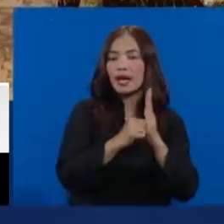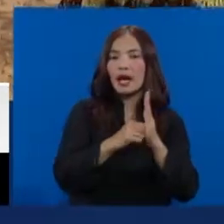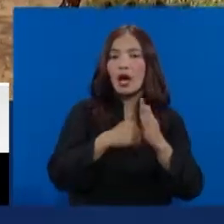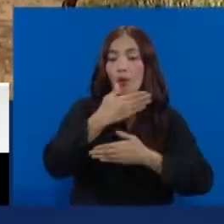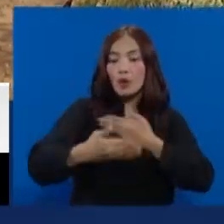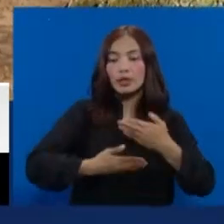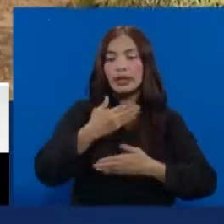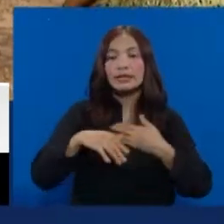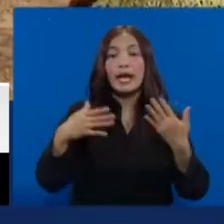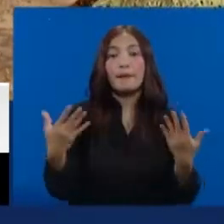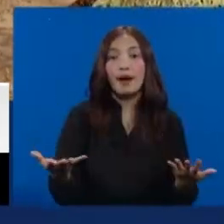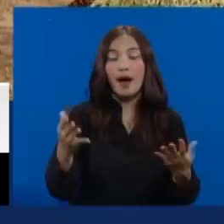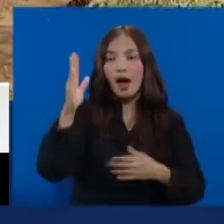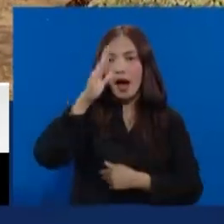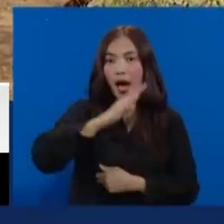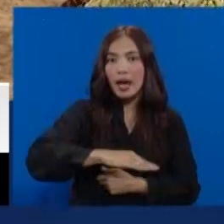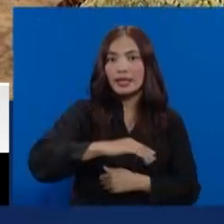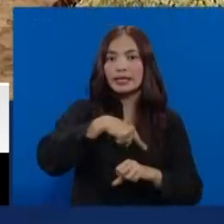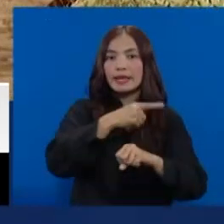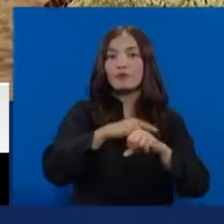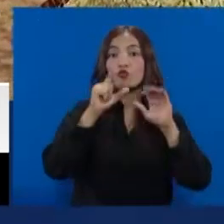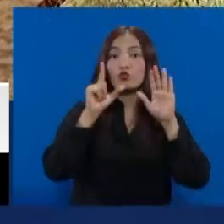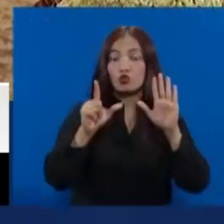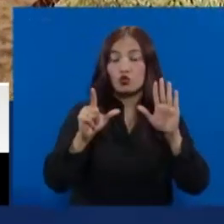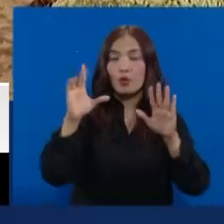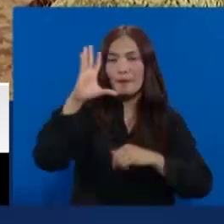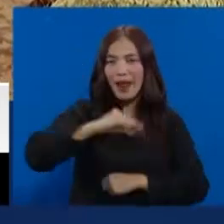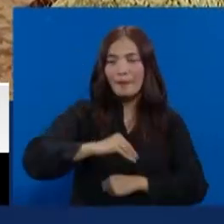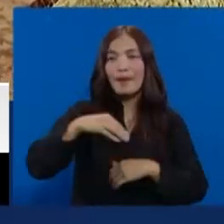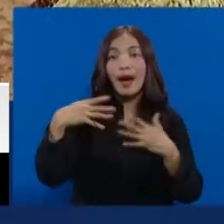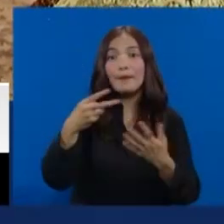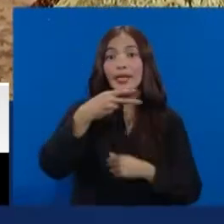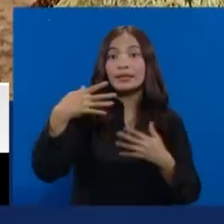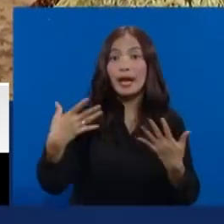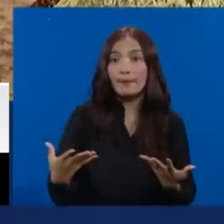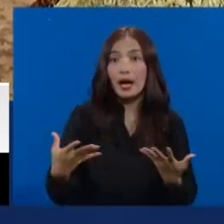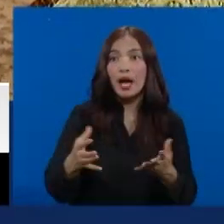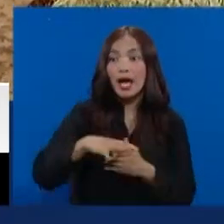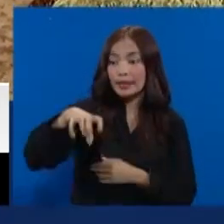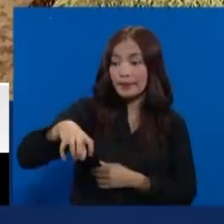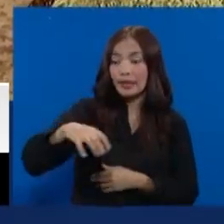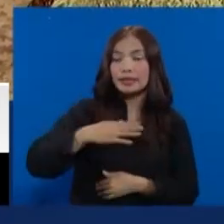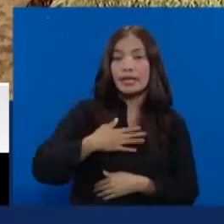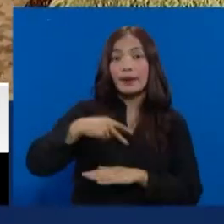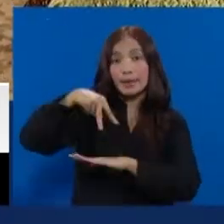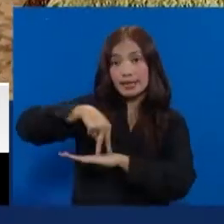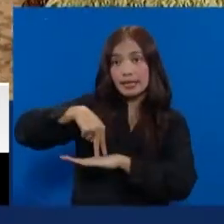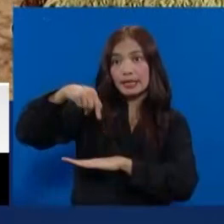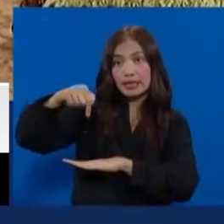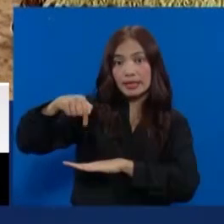ditunggu-tunggu, yaitu pada pukul 7 malam midodareni. Artinya nanti area tempat saya melaporkan ini memang